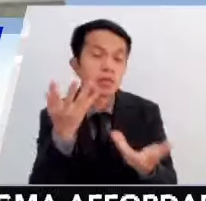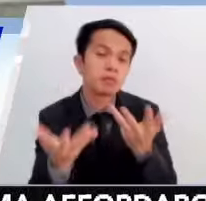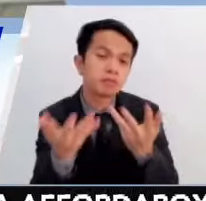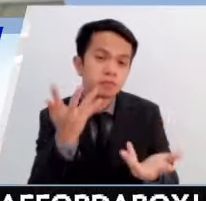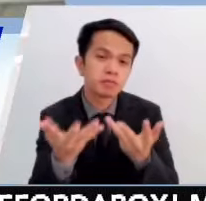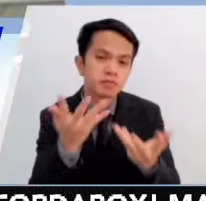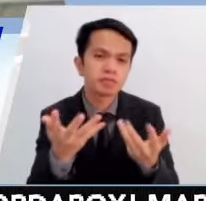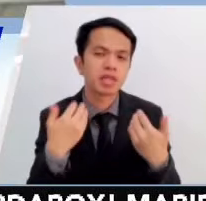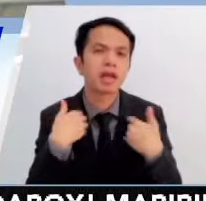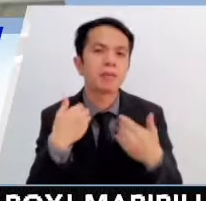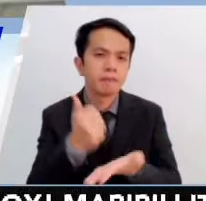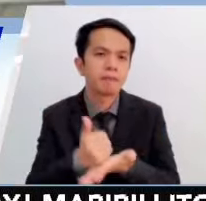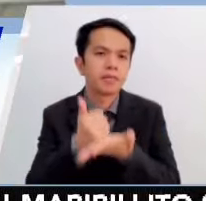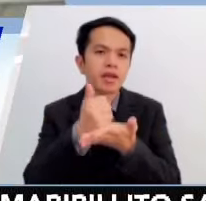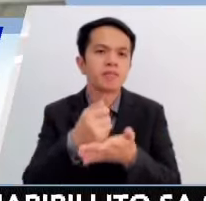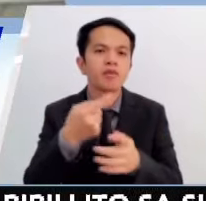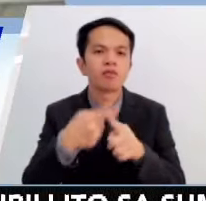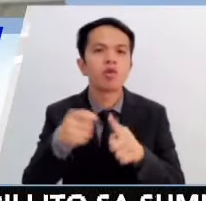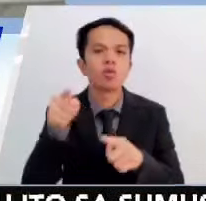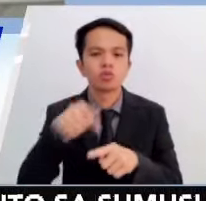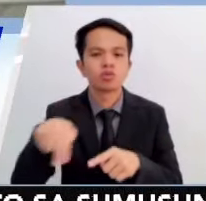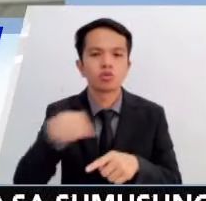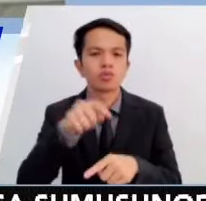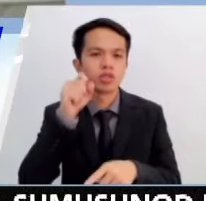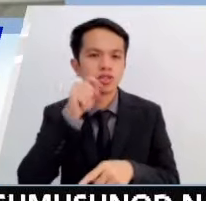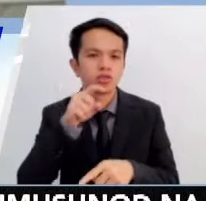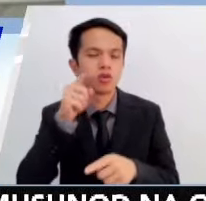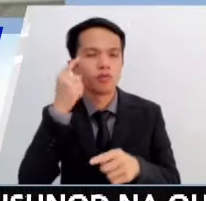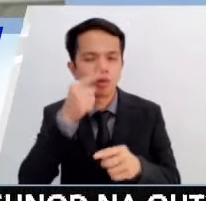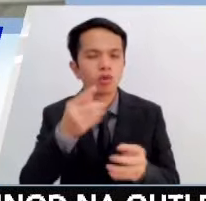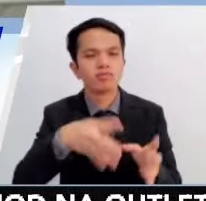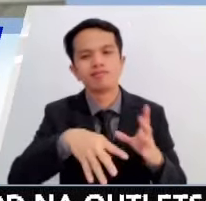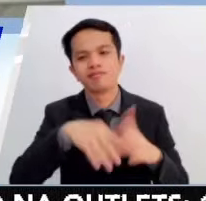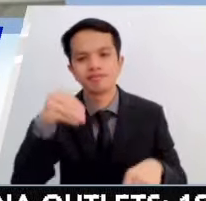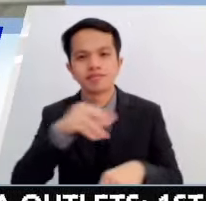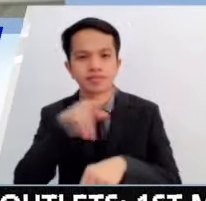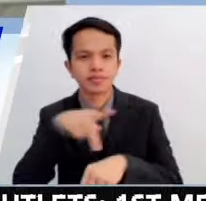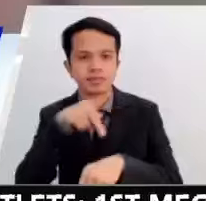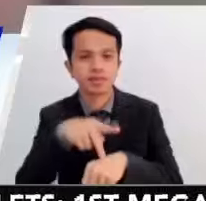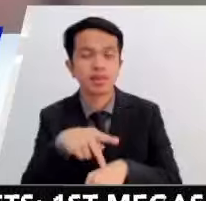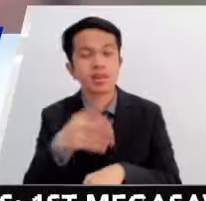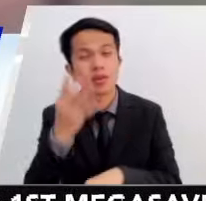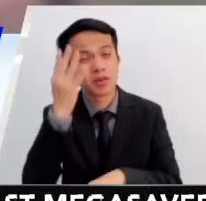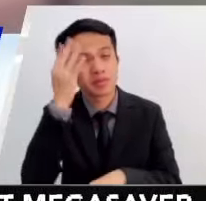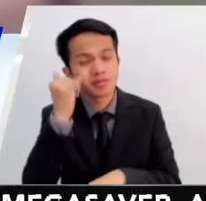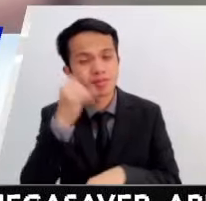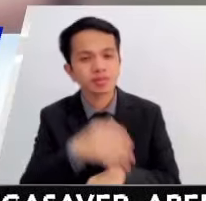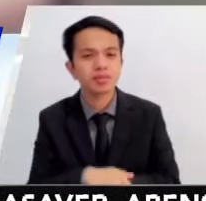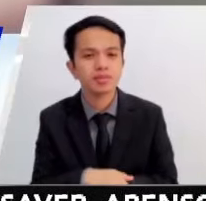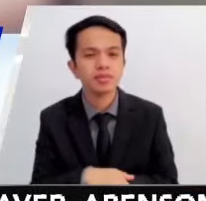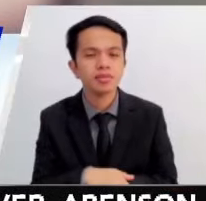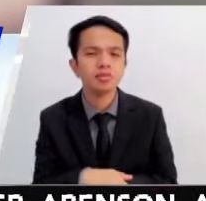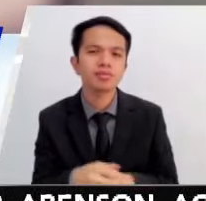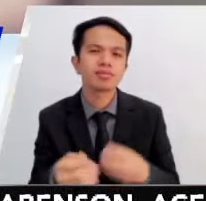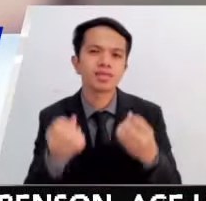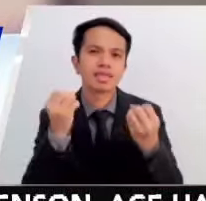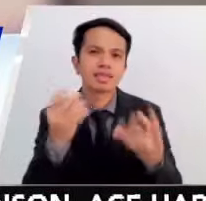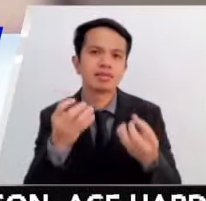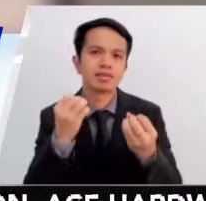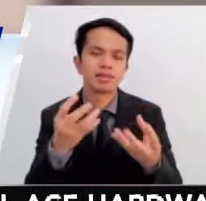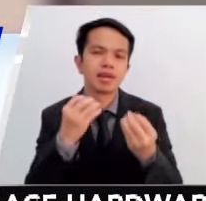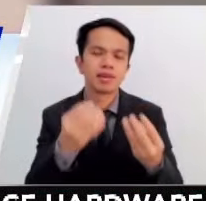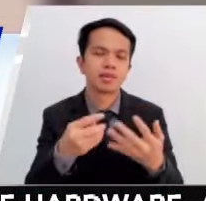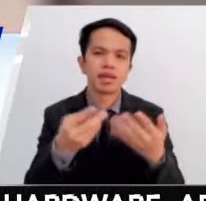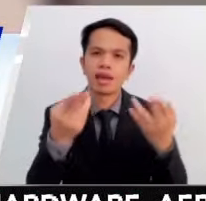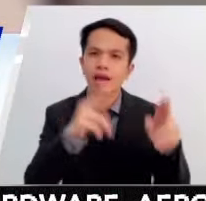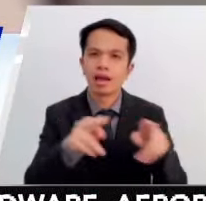tumulong po rito sa magkakapatid po na ito para makalabas po ng Pilipinas sapagkat marami pong moving parts gawa ng alam